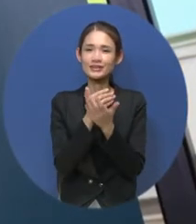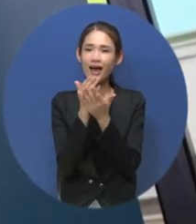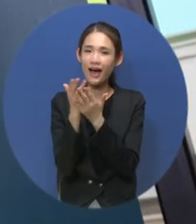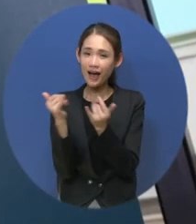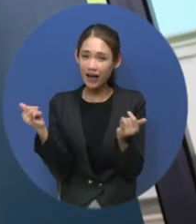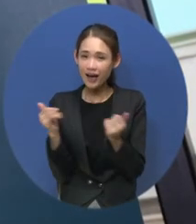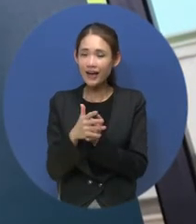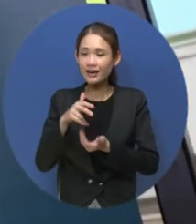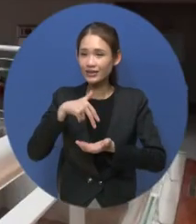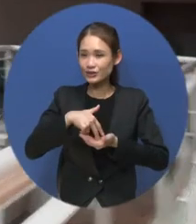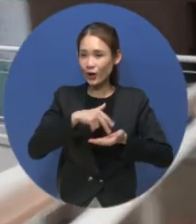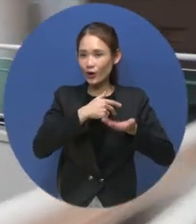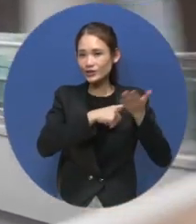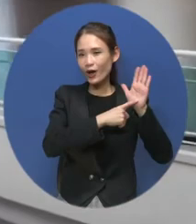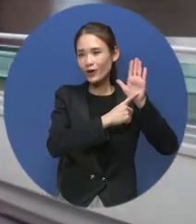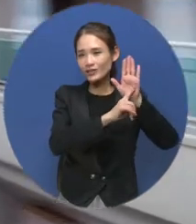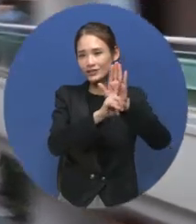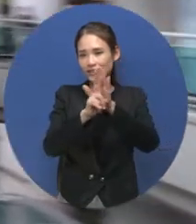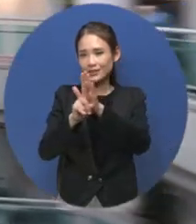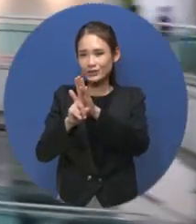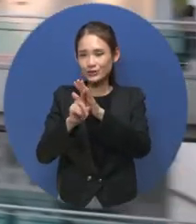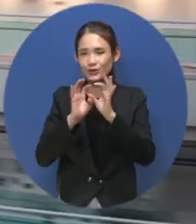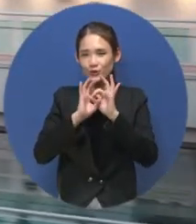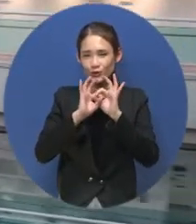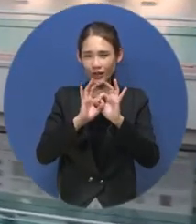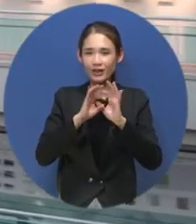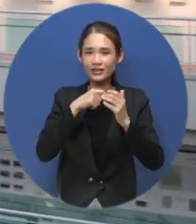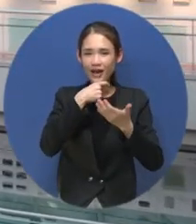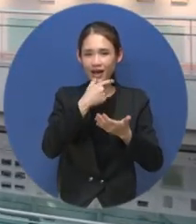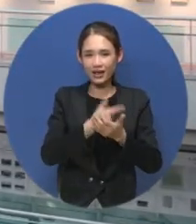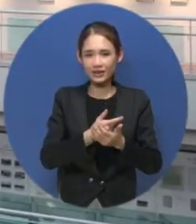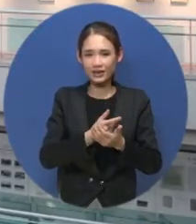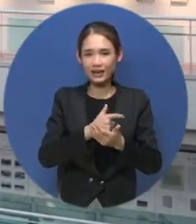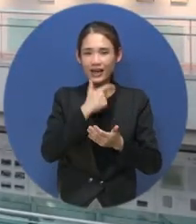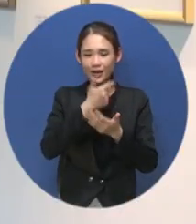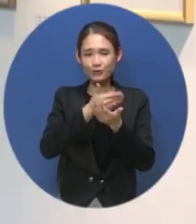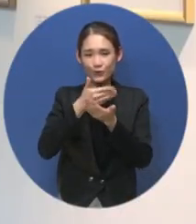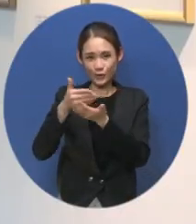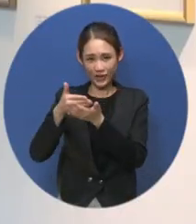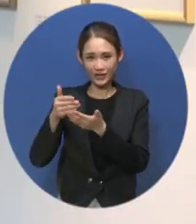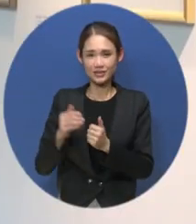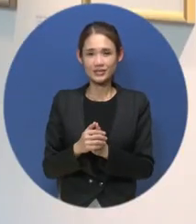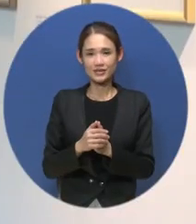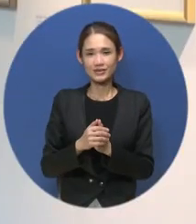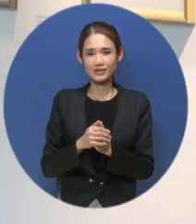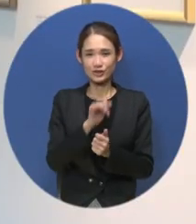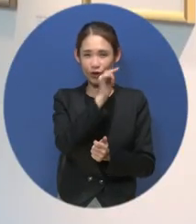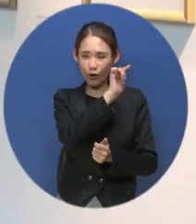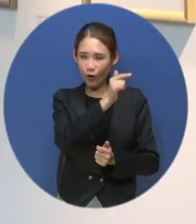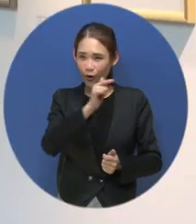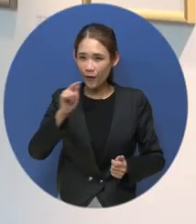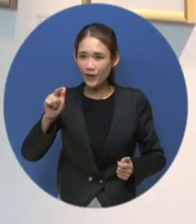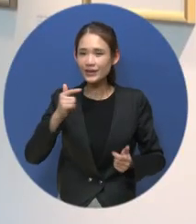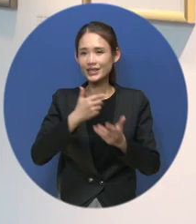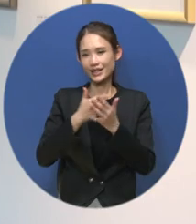작가에게는 전시를 통한 감동을 선사하는 양주시청 감동 갤러리. 다채로운 작품의